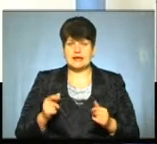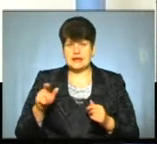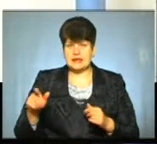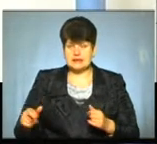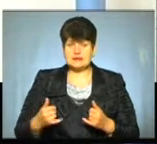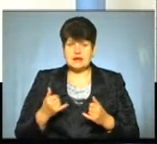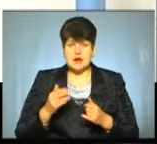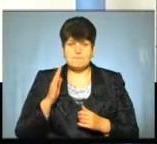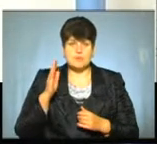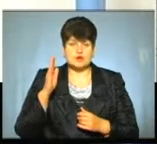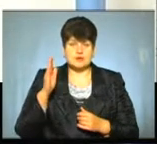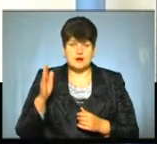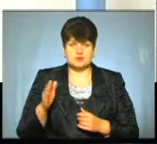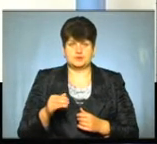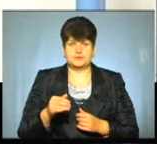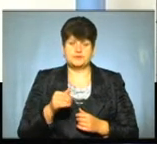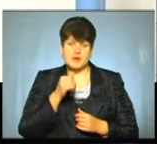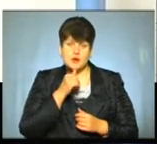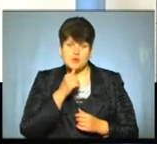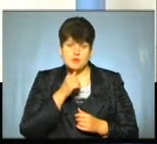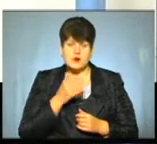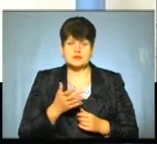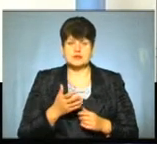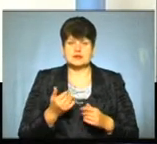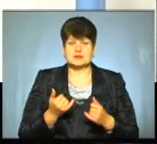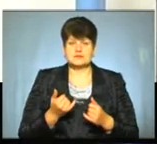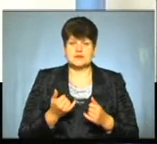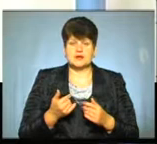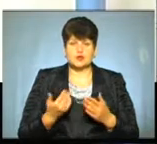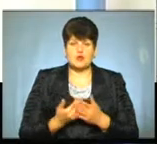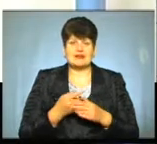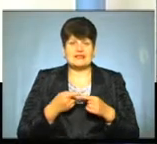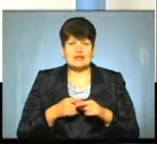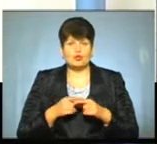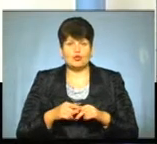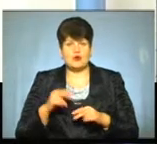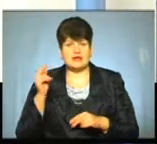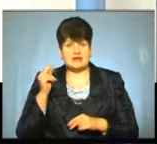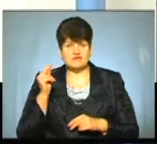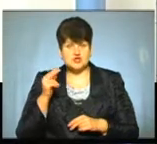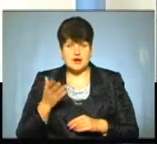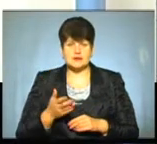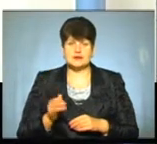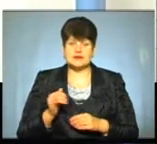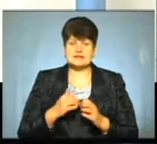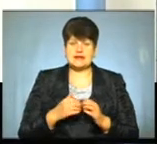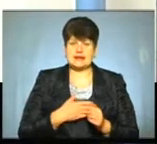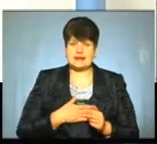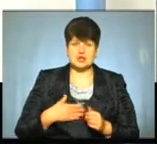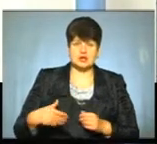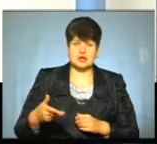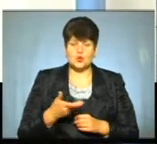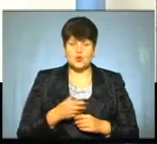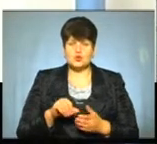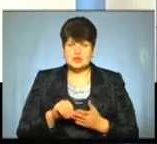для подальшого апробації методик, впровадження нових технологій навчання. І серед